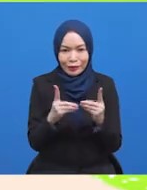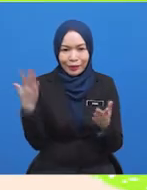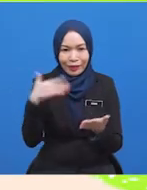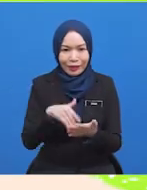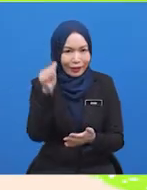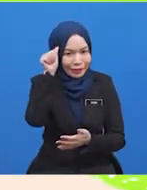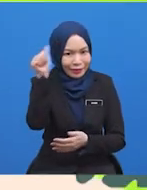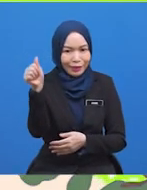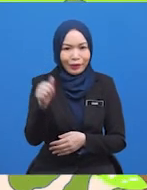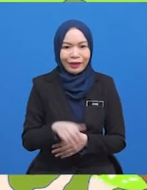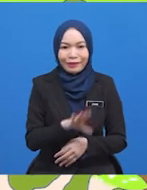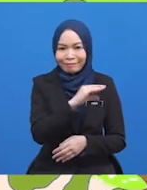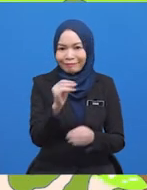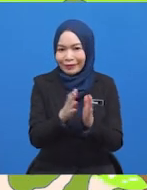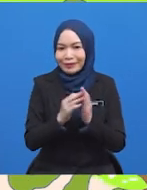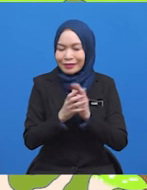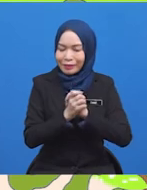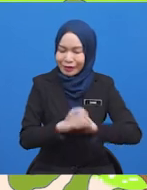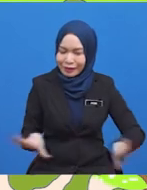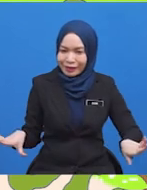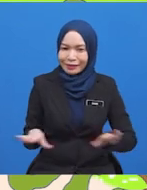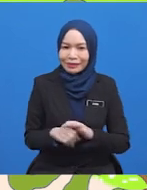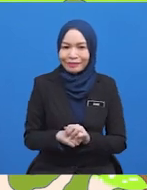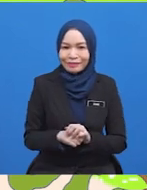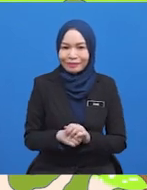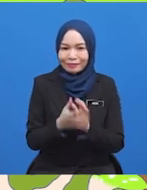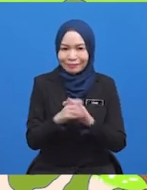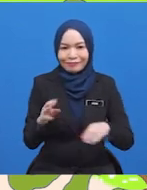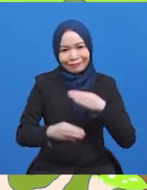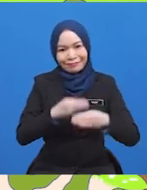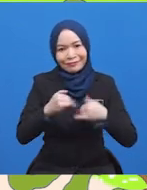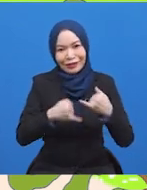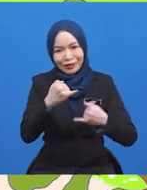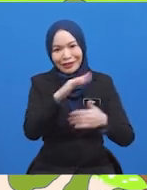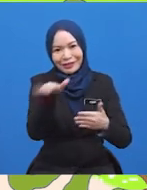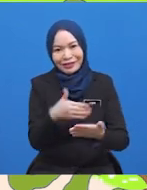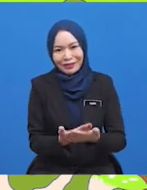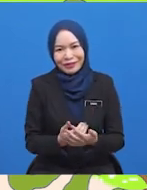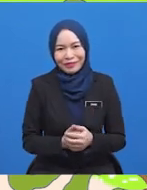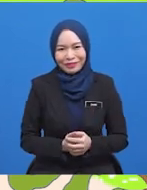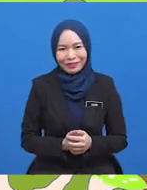Assalamualaikum dan selamat sejahtera. Selamat maju jaya semua.